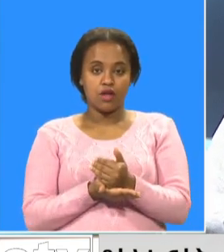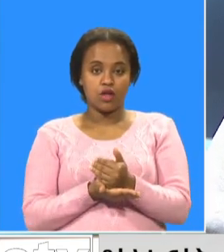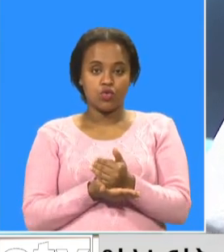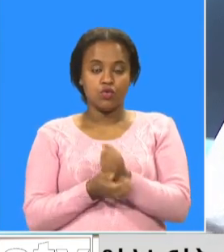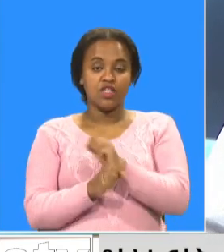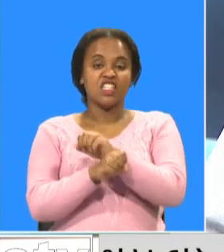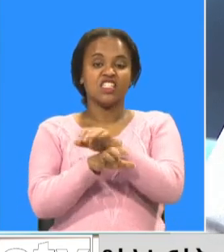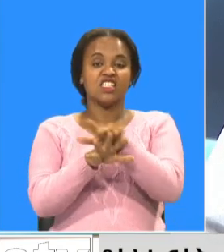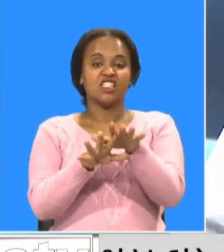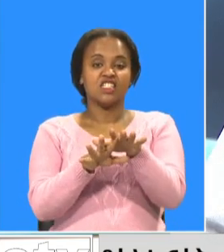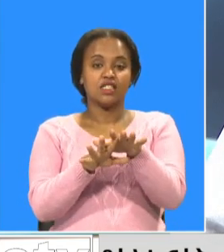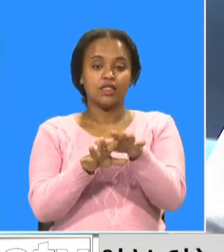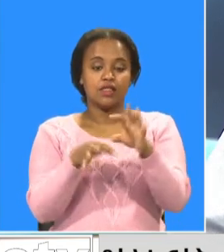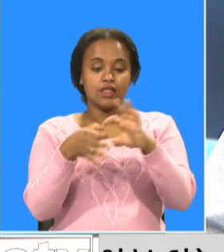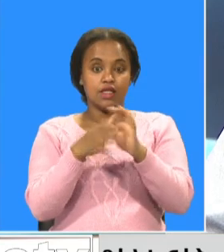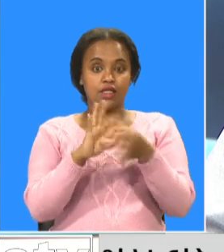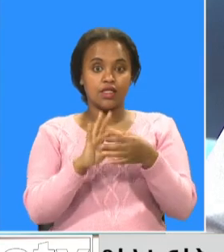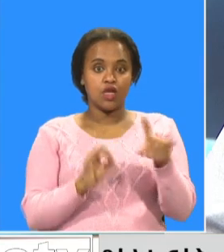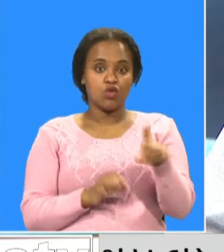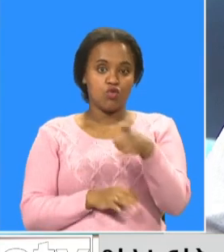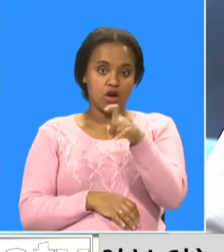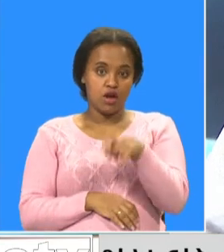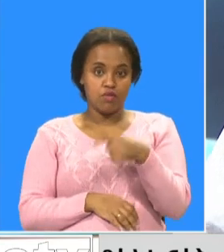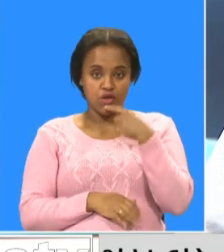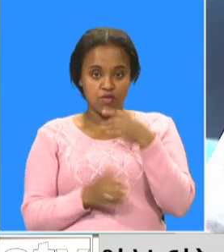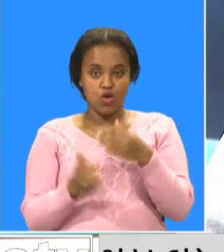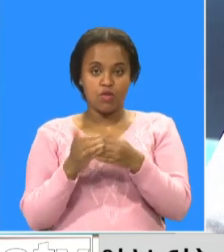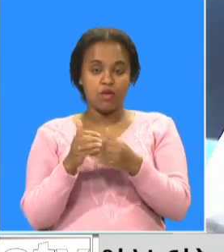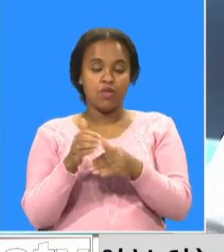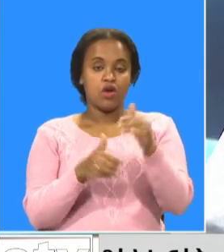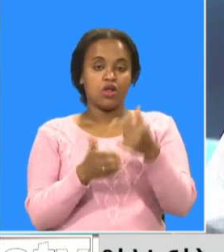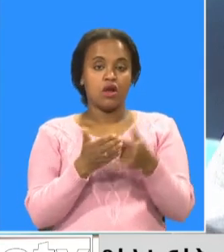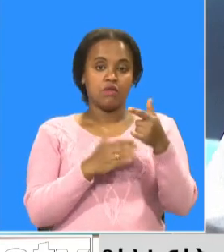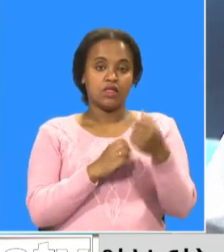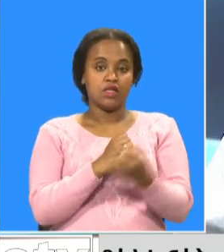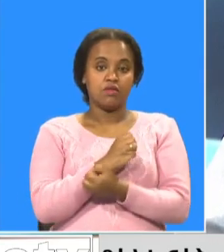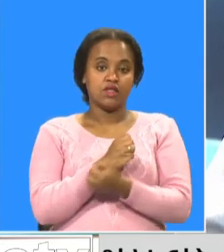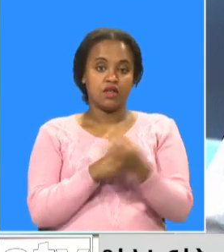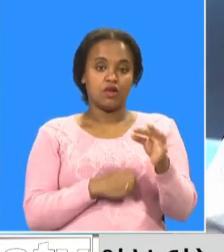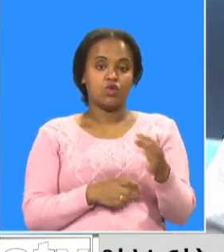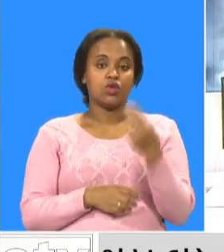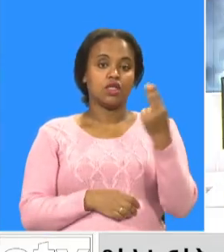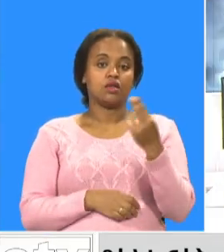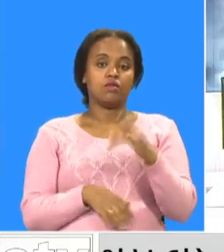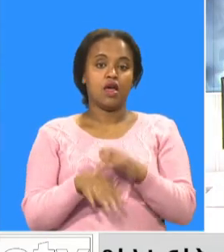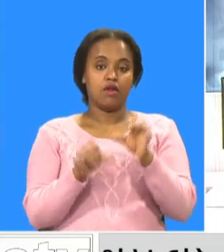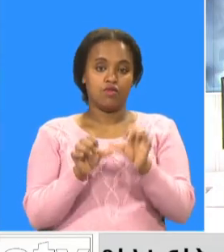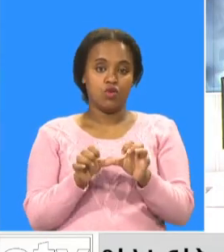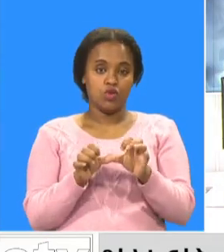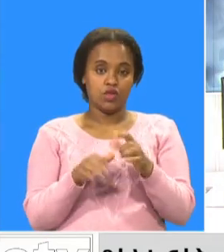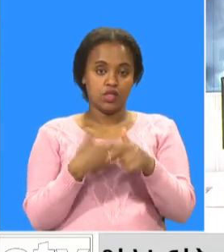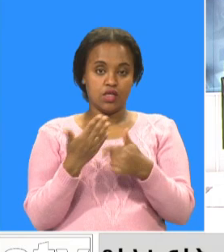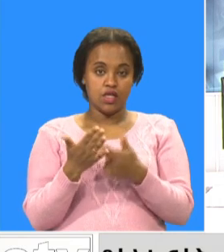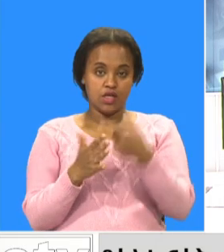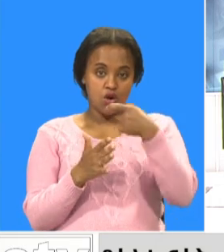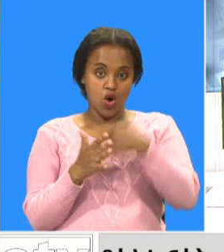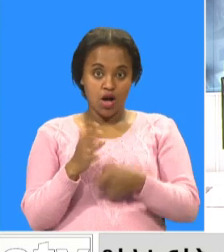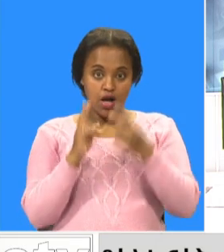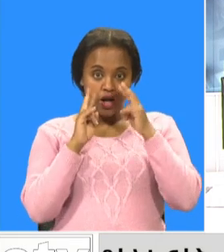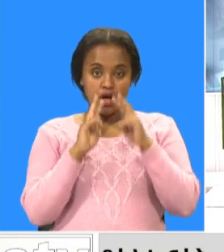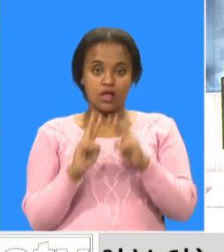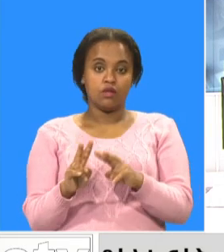የስርጭት ሰንሰለቱ ምን መሆን አለበት የሚለው መመሪያ ወጥቷል። በዛ መመሪያ መሰረት ነው ጥቅም ላይ የሚውሉት። ስለዚህ የዋጋን አስመልክቶ